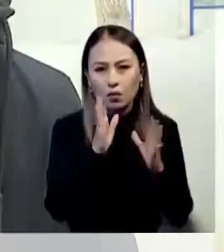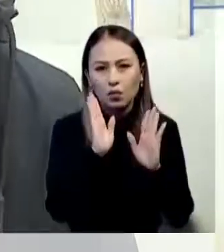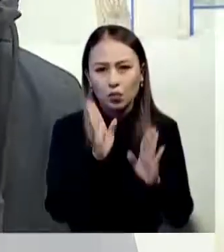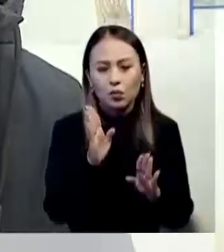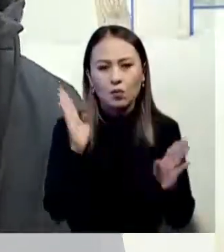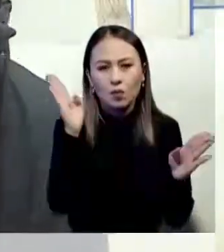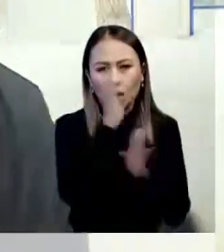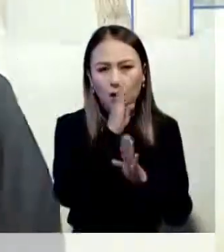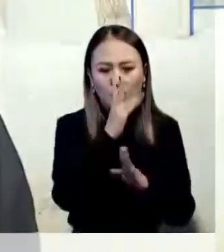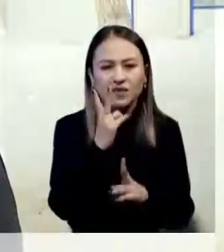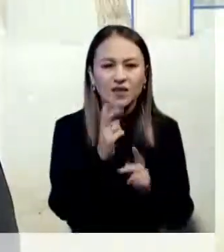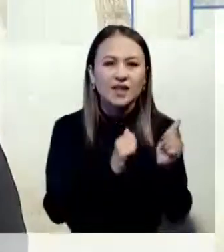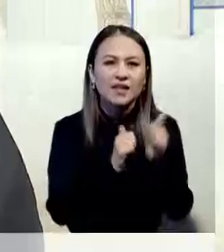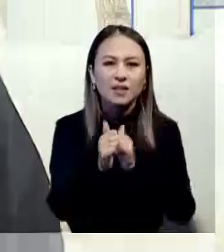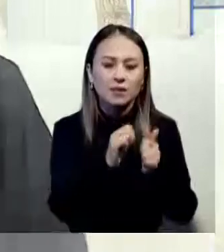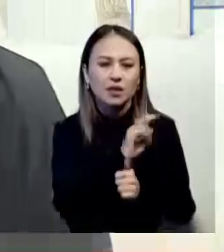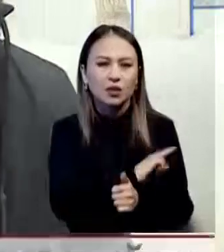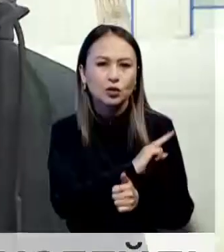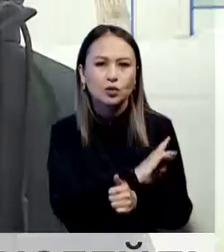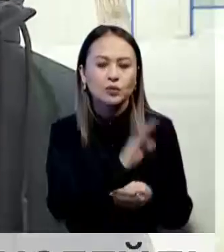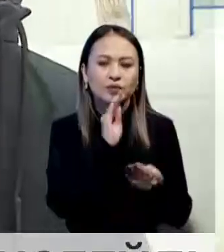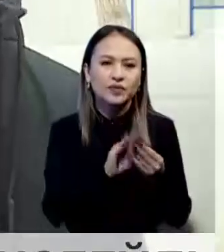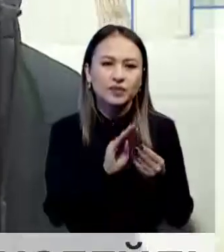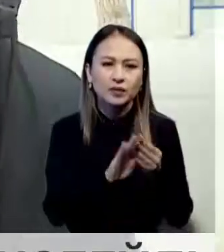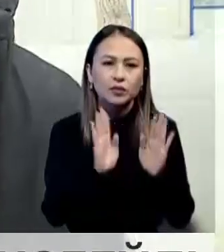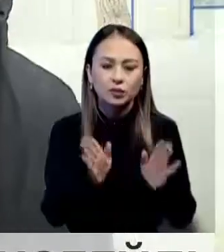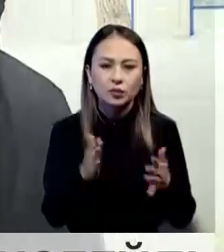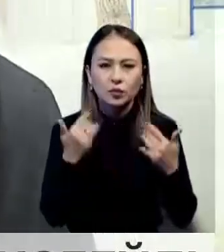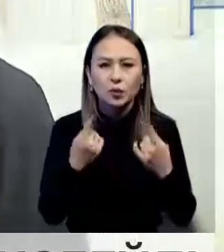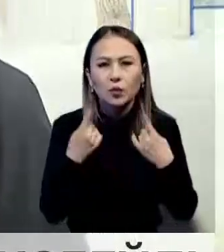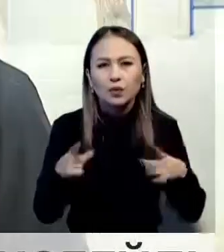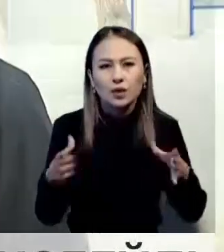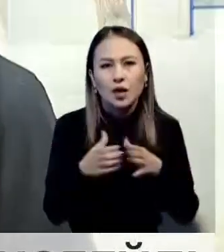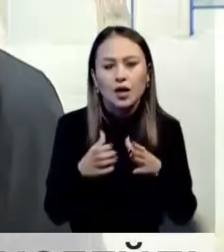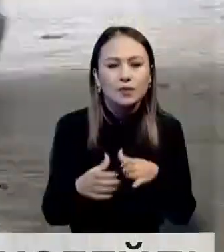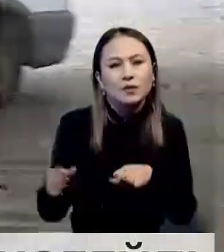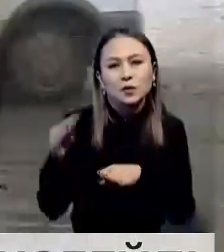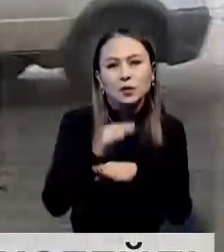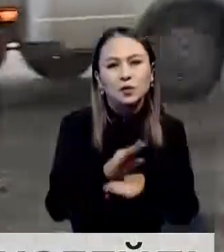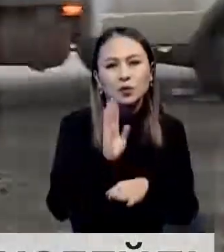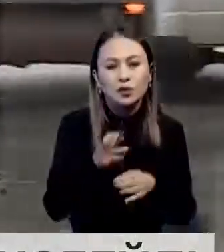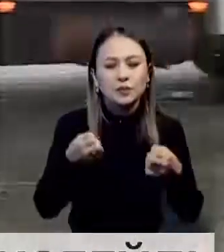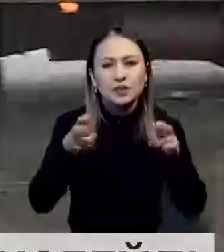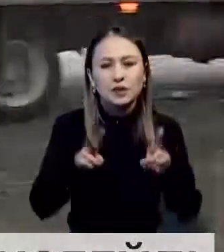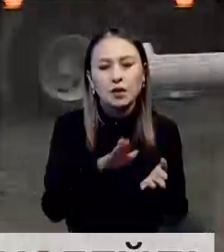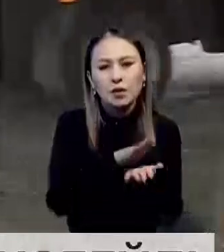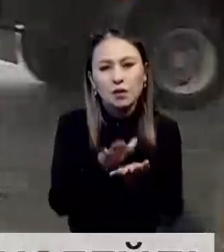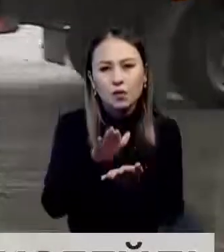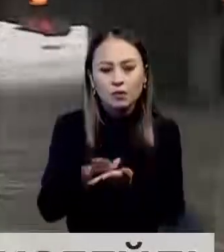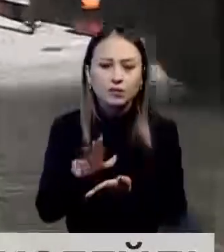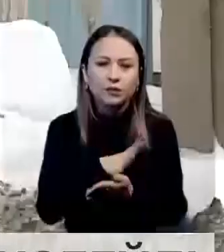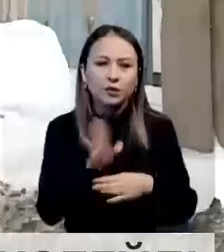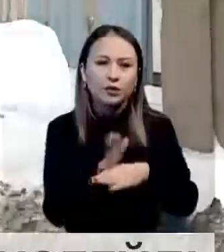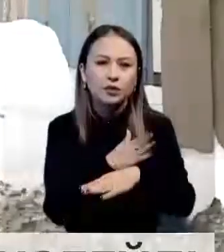екі ауысымен жұмыс істеуге көшеміз. Жұмысшылары аз мердігерлік мекемелерге өзге компаниялардан қосымша мамандар тартылады. Көктайғақ елді мекеннен тыс